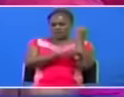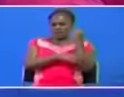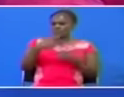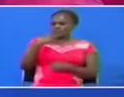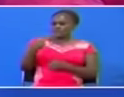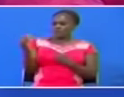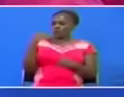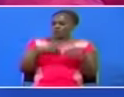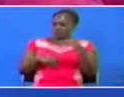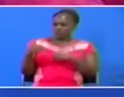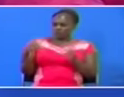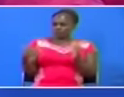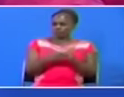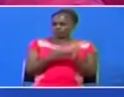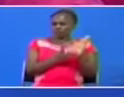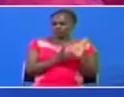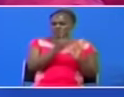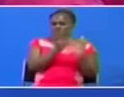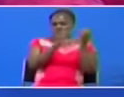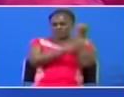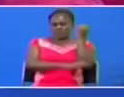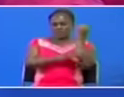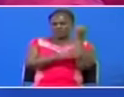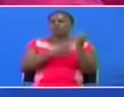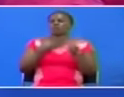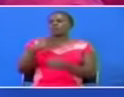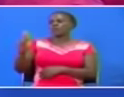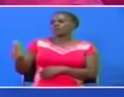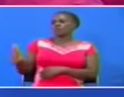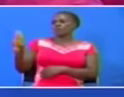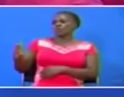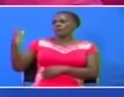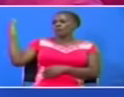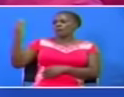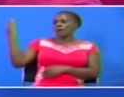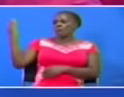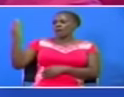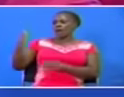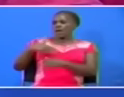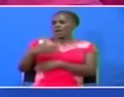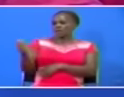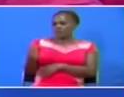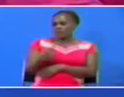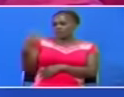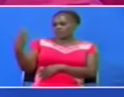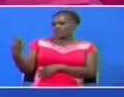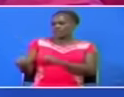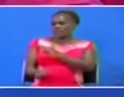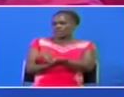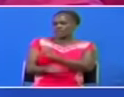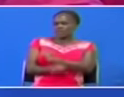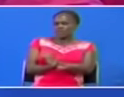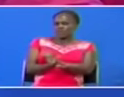kuwa ufisadi umelemaza maendeleo humu nchini na amemtaka Rais Uhuru Kenyatta kutoa hotuba kila baada ya miezi mitatu akielezea